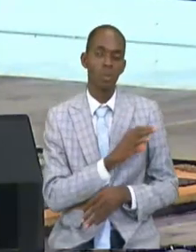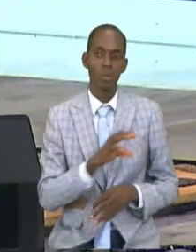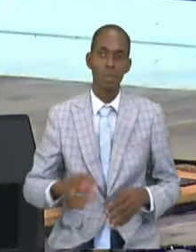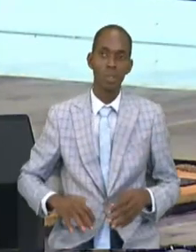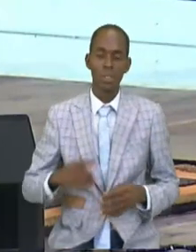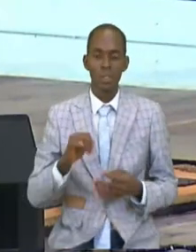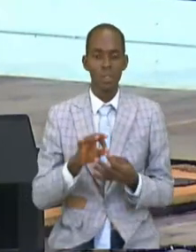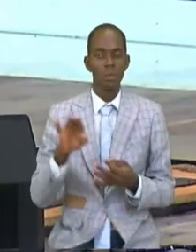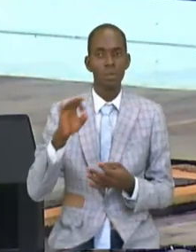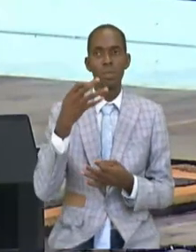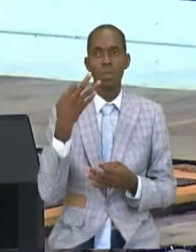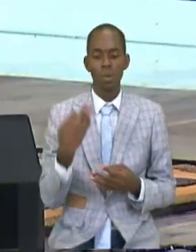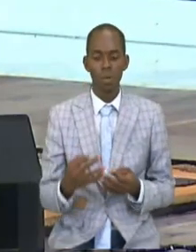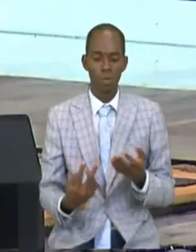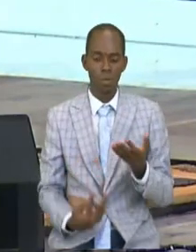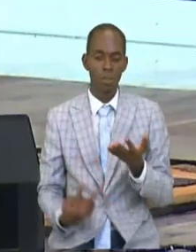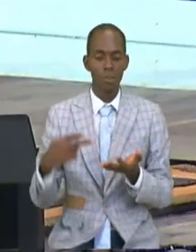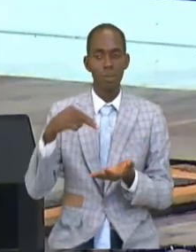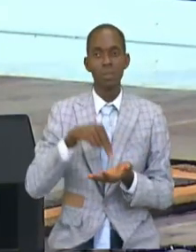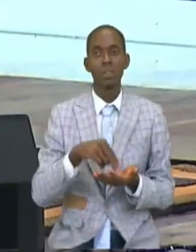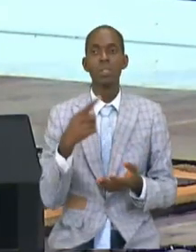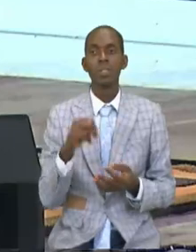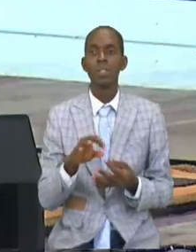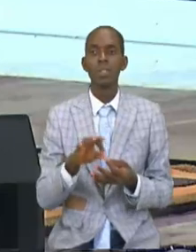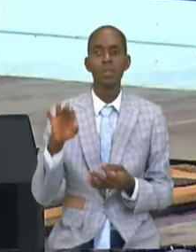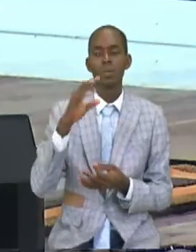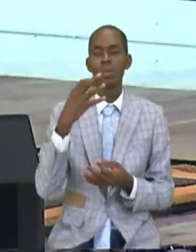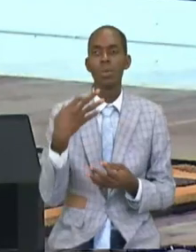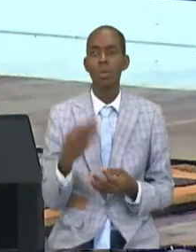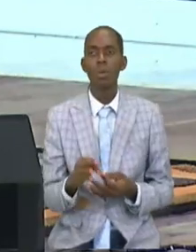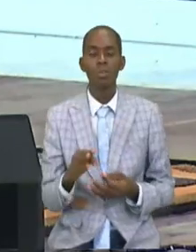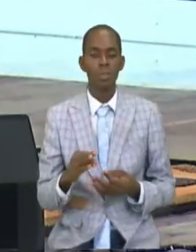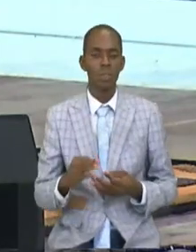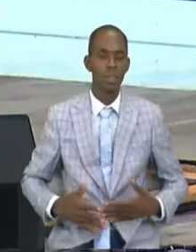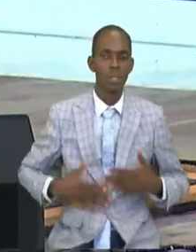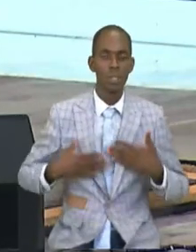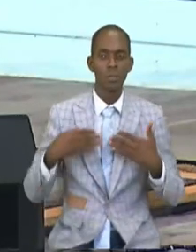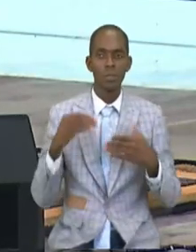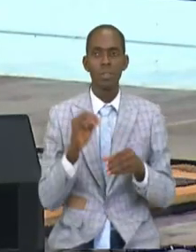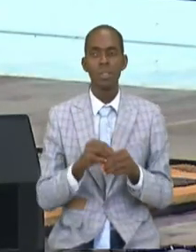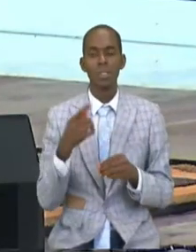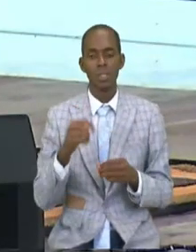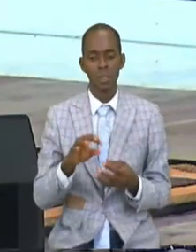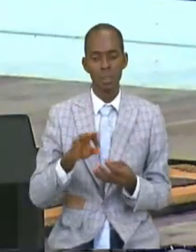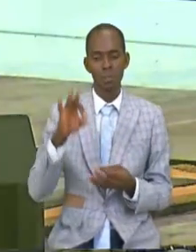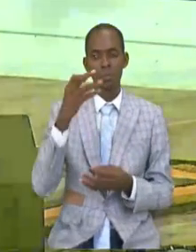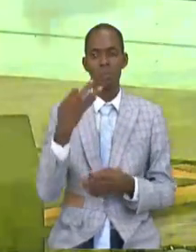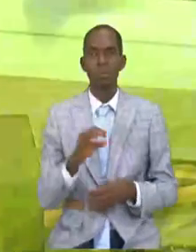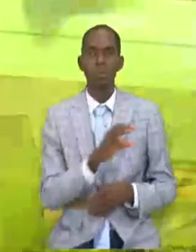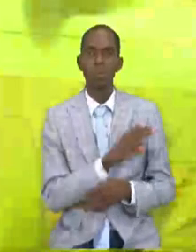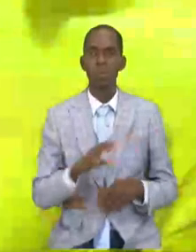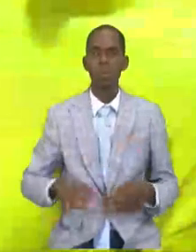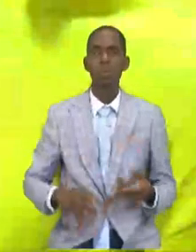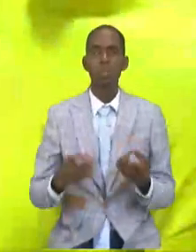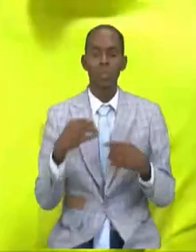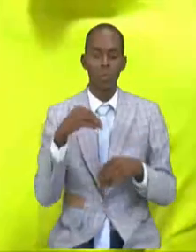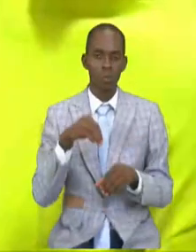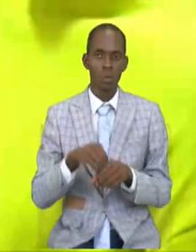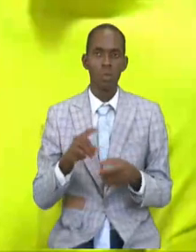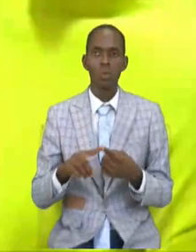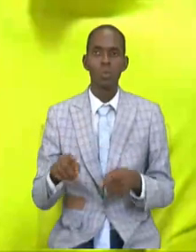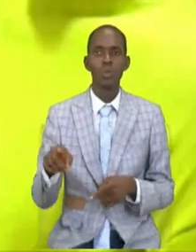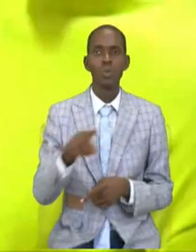Christ. L'Esprit de la résurrection. L'Esprit de la vie. L'Esprit de vie,